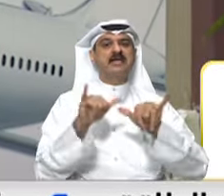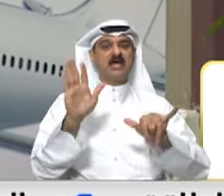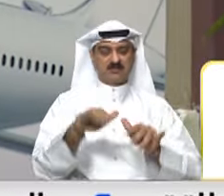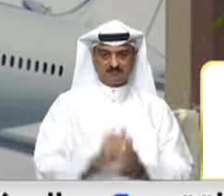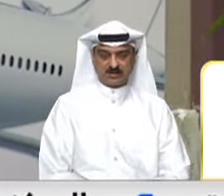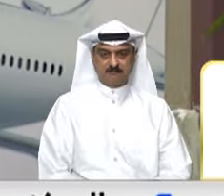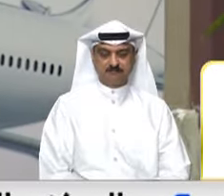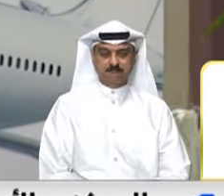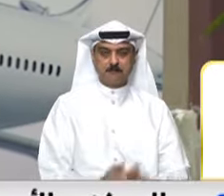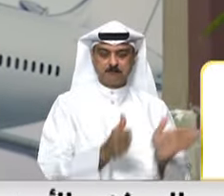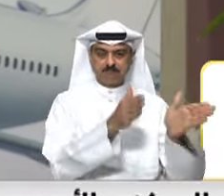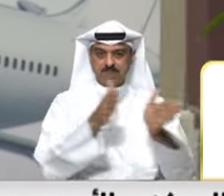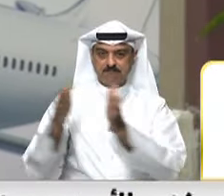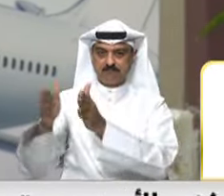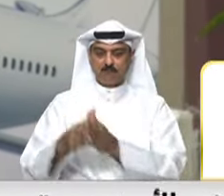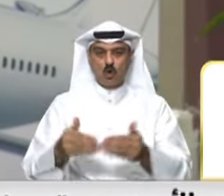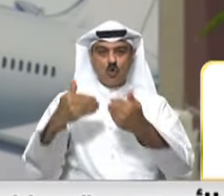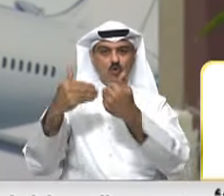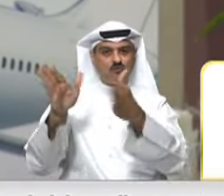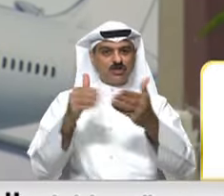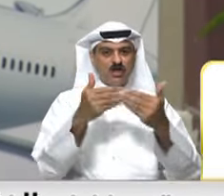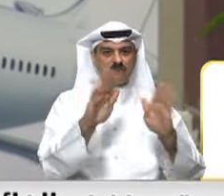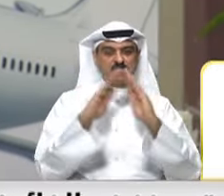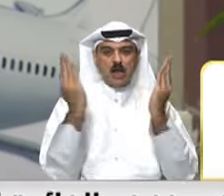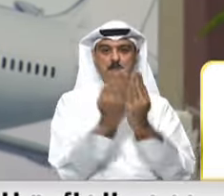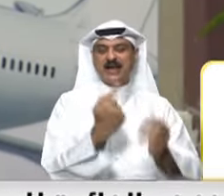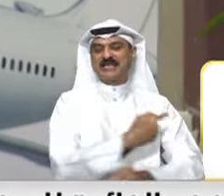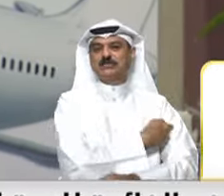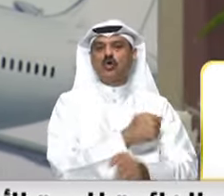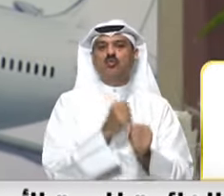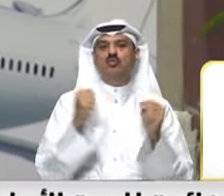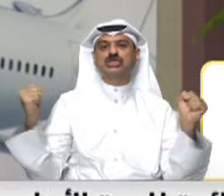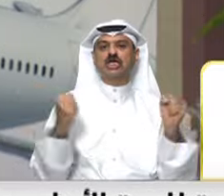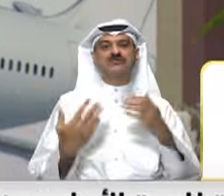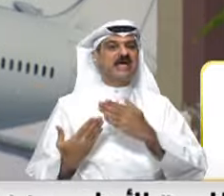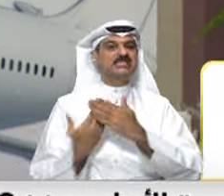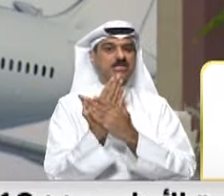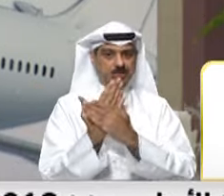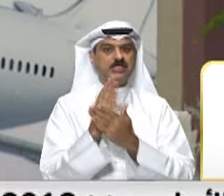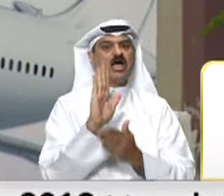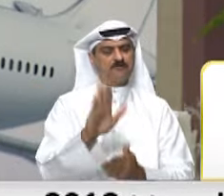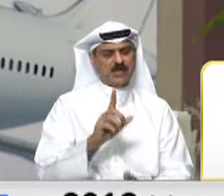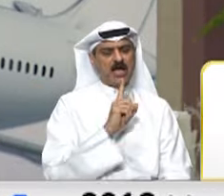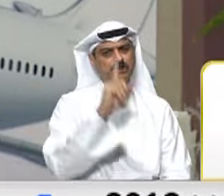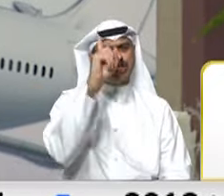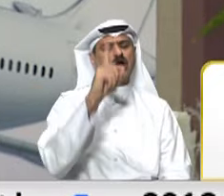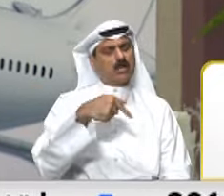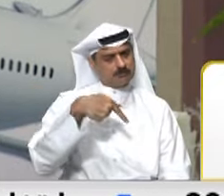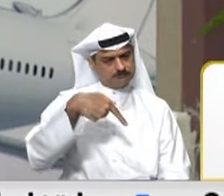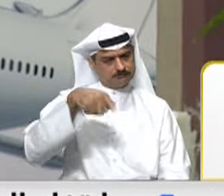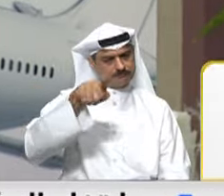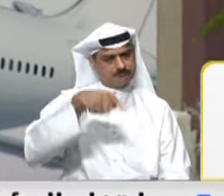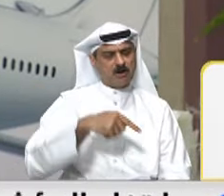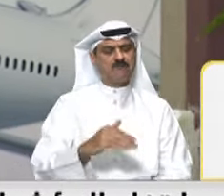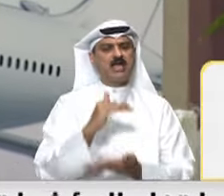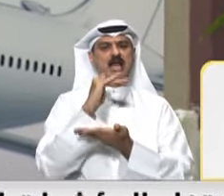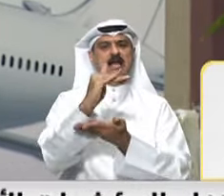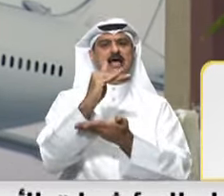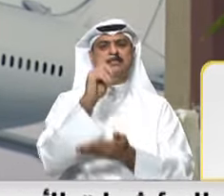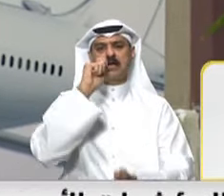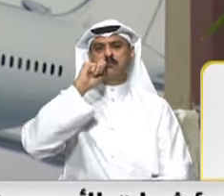المسار الثاني هي افتتاح المراكز والمستشفيات والمراكز الصحيه والمباني والمنشات التي تخدم